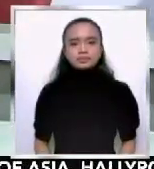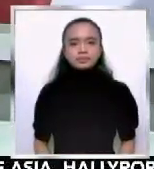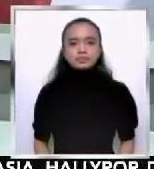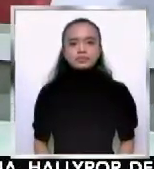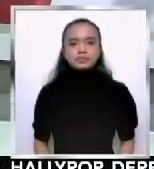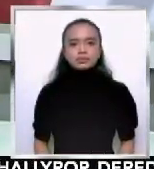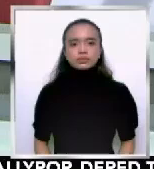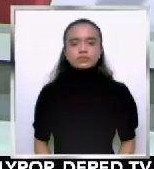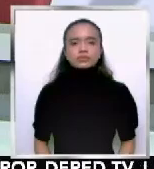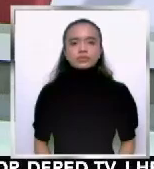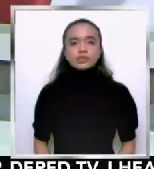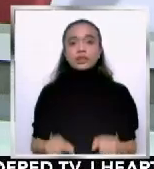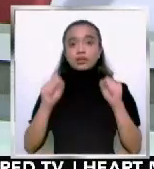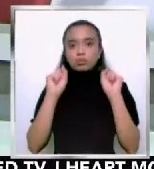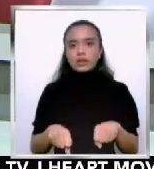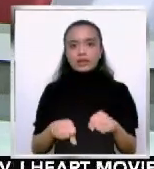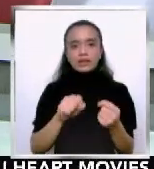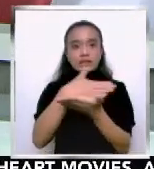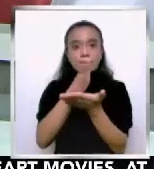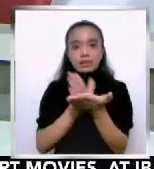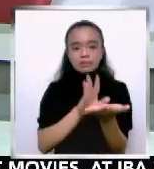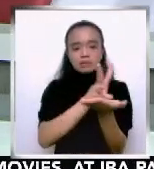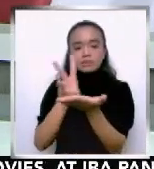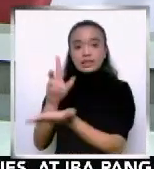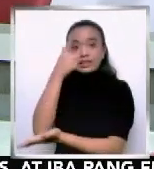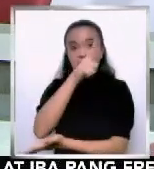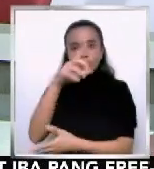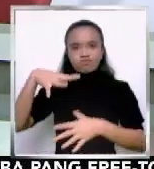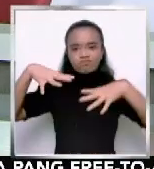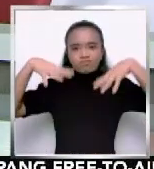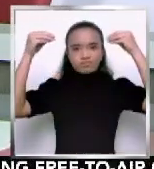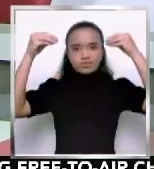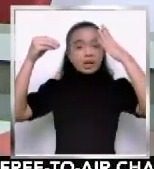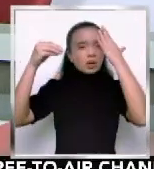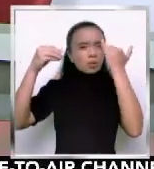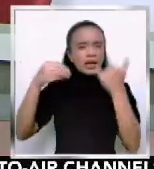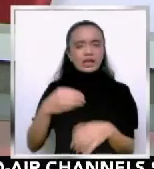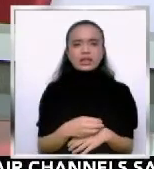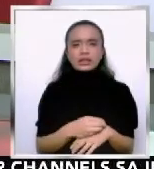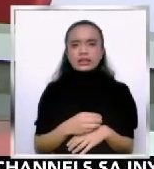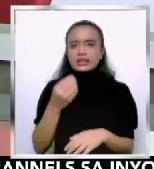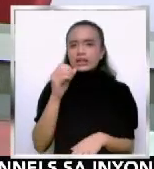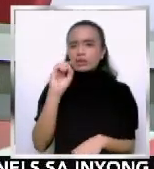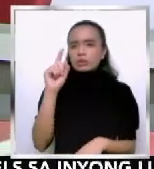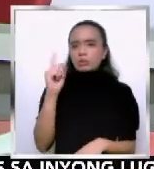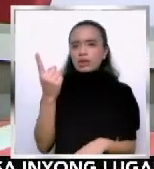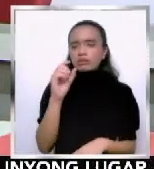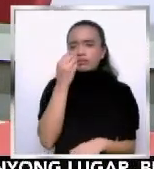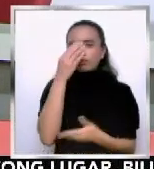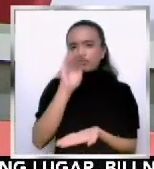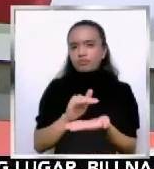Posible ang rotational brownout sa ilang lugar sa Luzon ngayong araw dahil sa manipis na supply ng kuryente ayon sa National